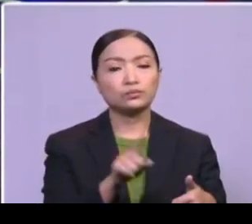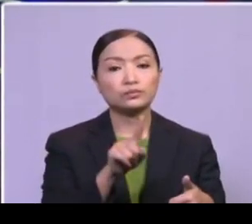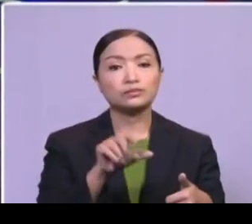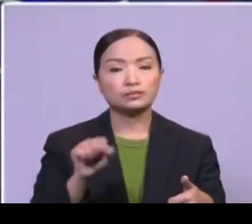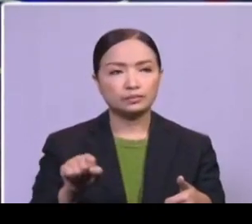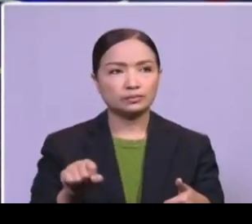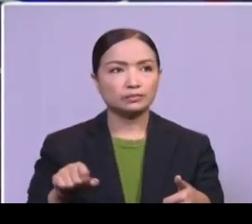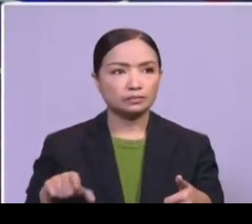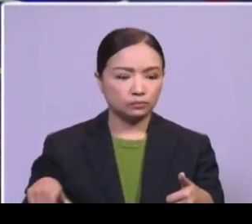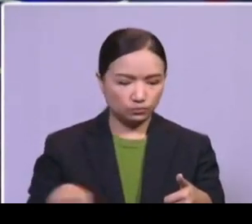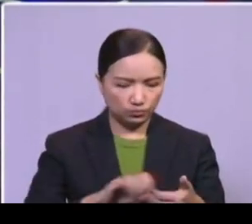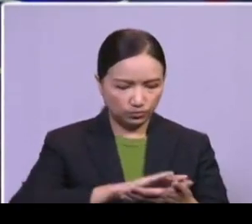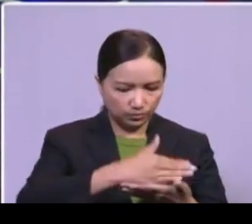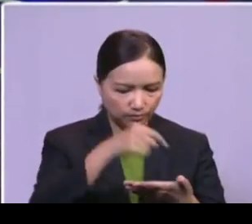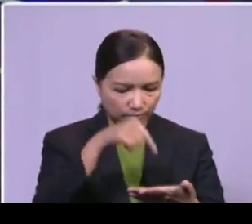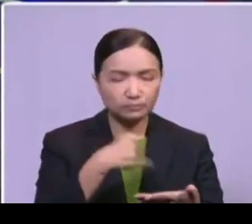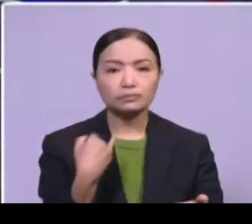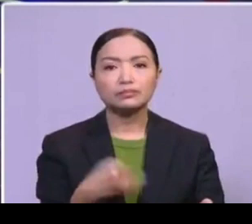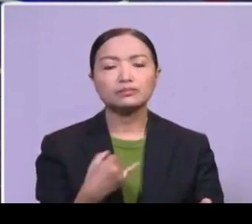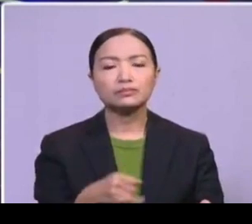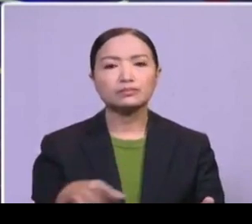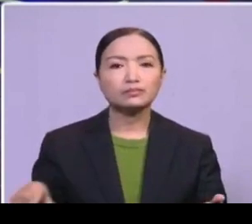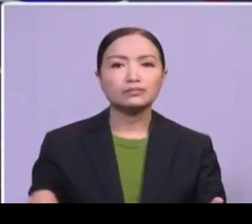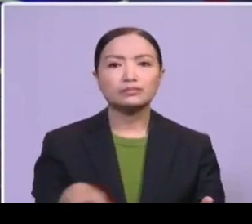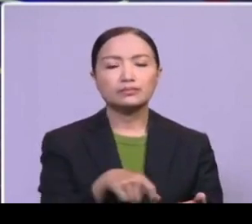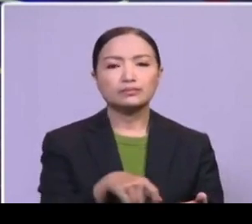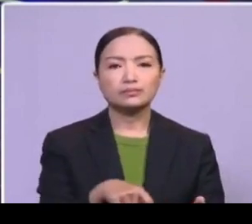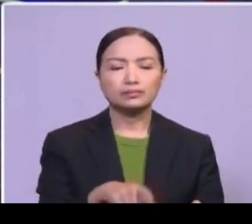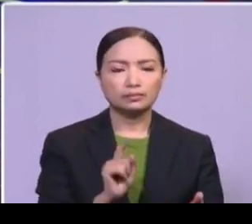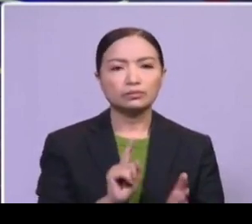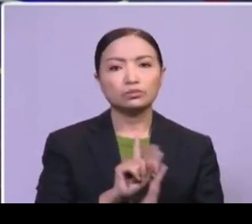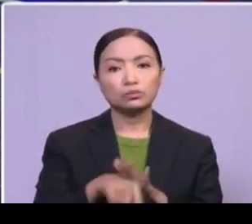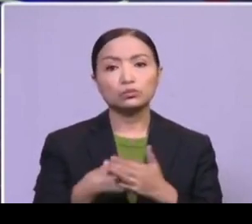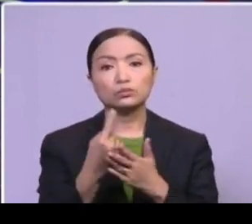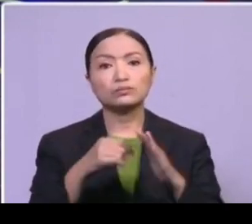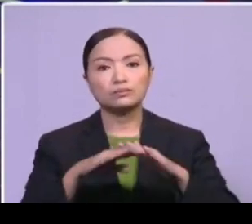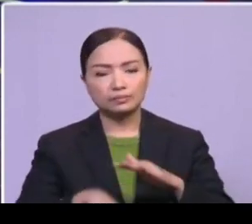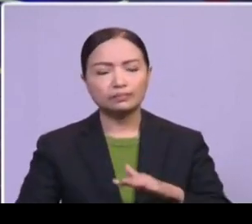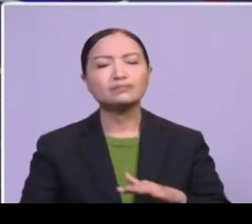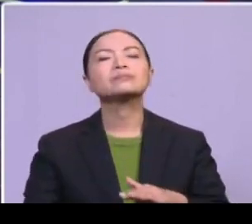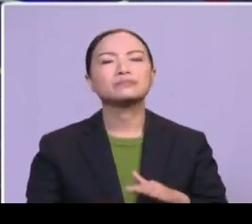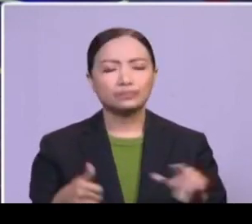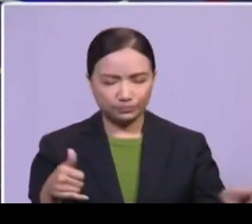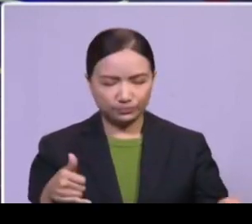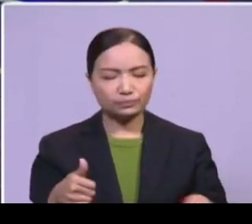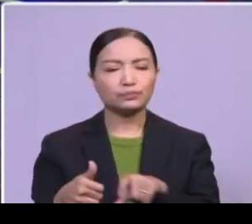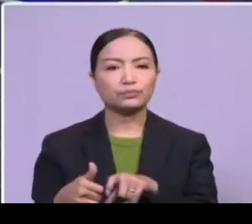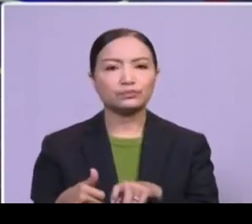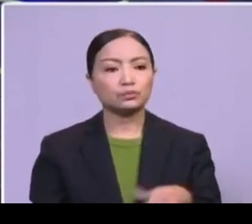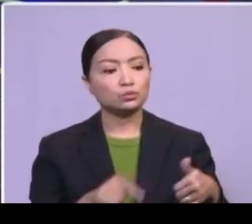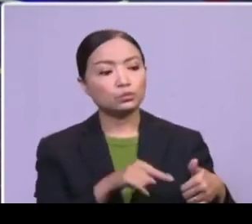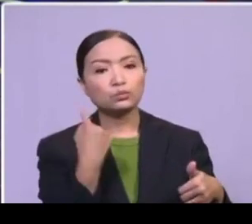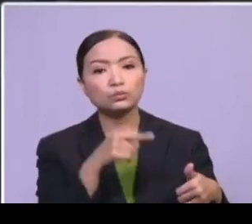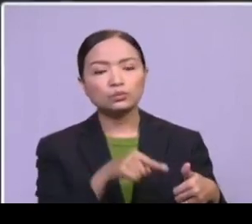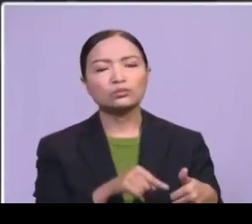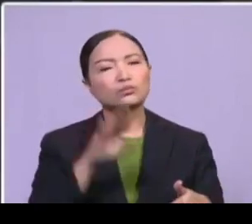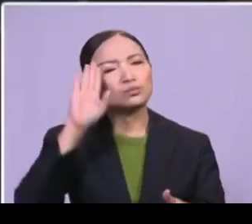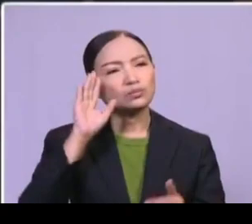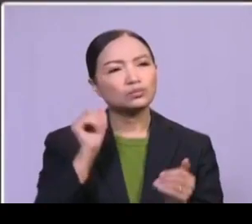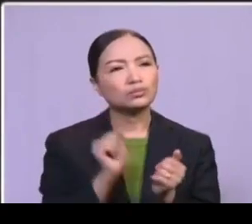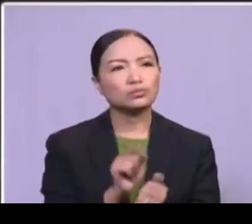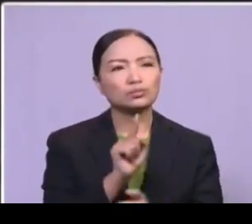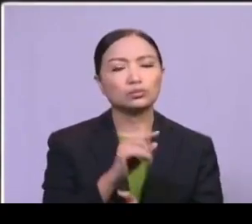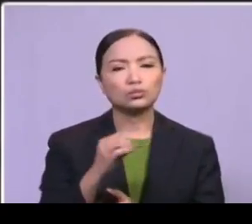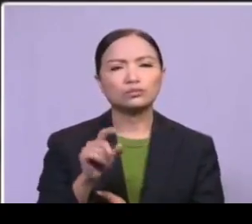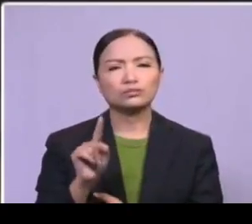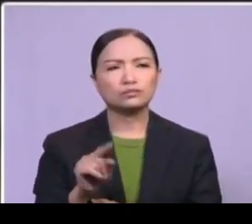ากฏว่าผิดบัญชีครับแต่ว่ายังดีที่เพียงแค่ไม่ถึง1ชั่วโมงก็ได้รับเงินคืนเพราะว่าปลายทางเนี่ยเป็นตำรวจ101โอ้โหตำรว